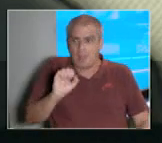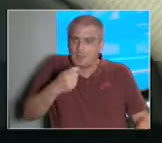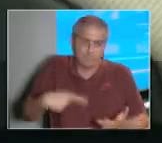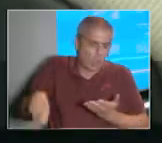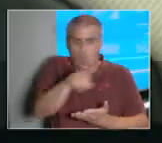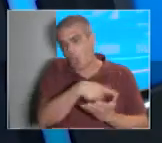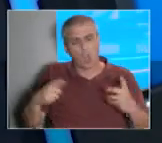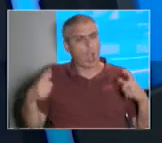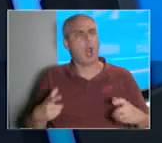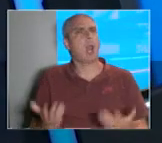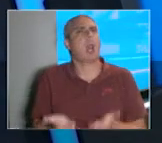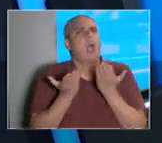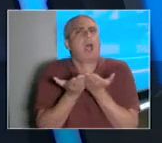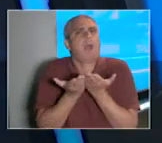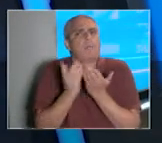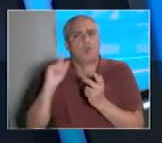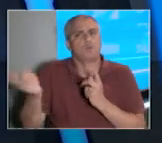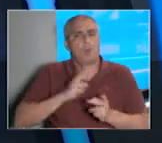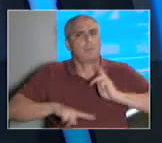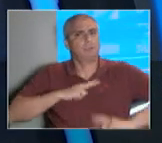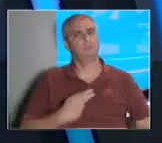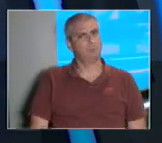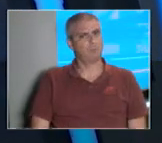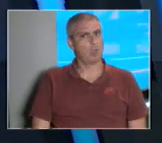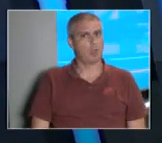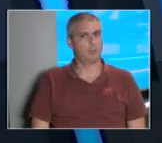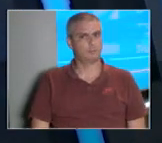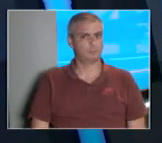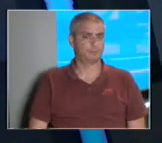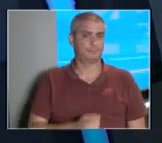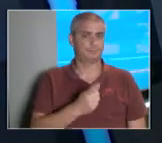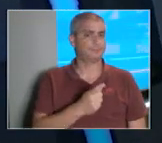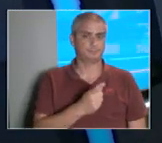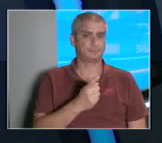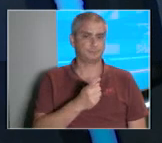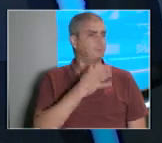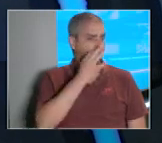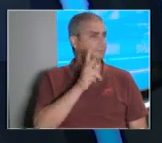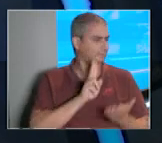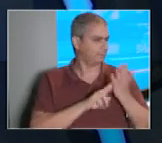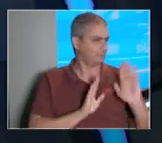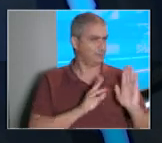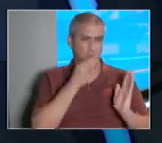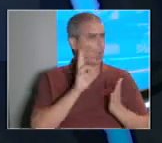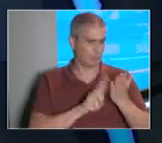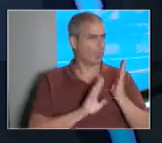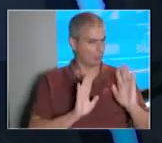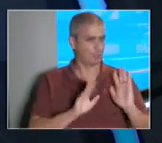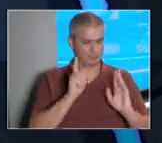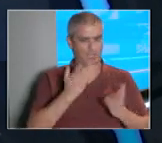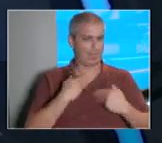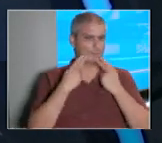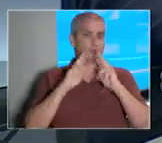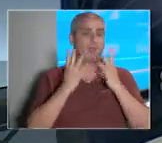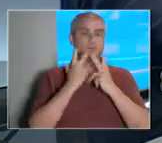מטיל סגר, ריבונו של עולם? למה כולם צריכים להיות בסבל הזה? תגיד, השאלות שלך... אומרים, כן. אוקיי, השאלות שלך נכונות. השאלות שלך נכונות, ואתה צריך תשובה